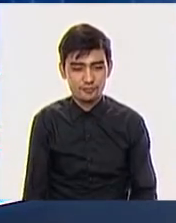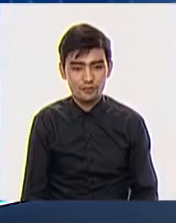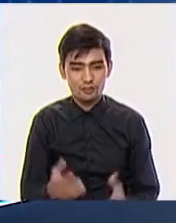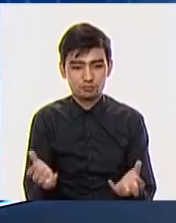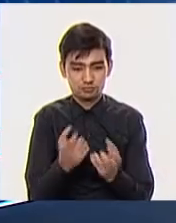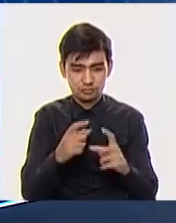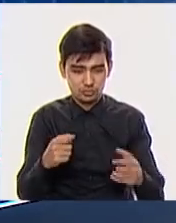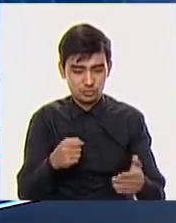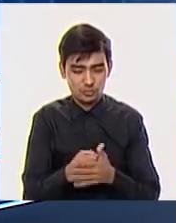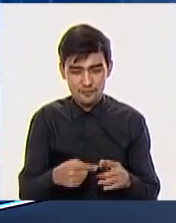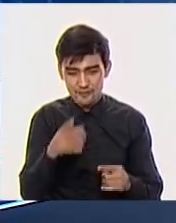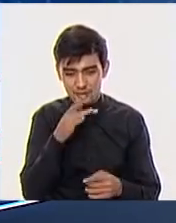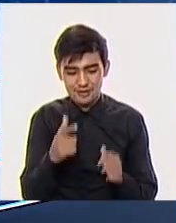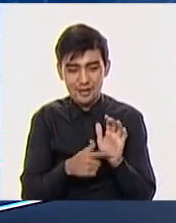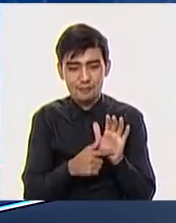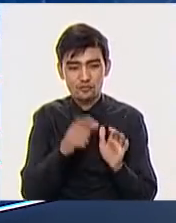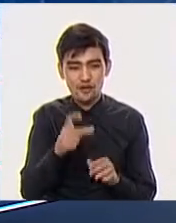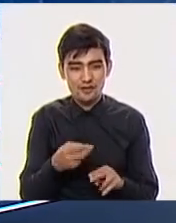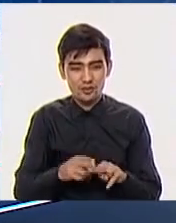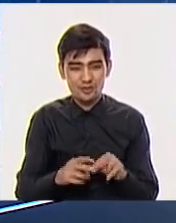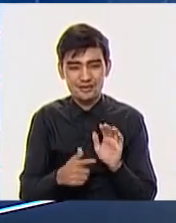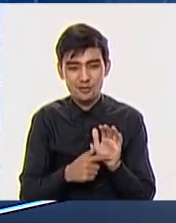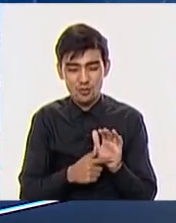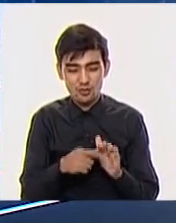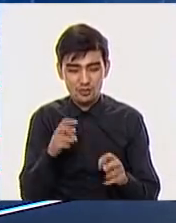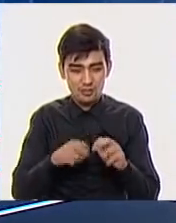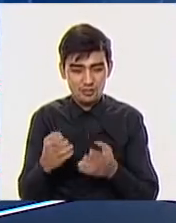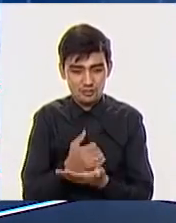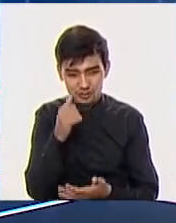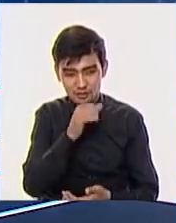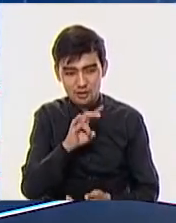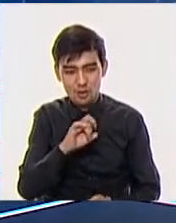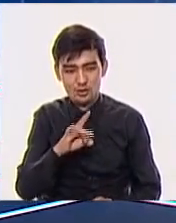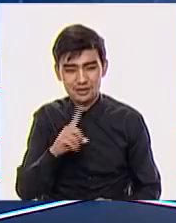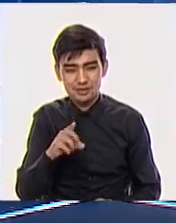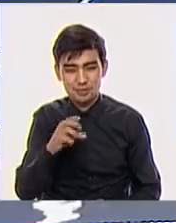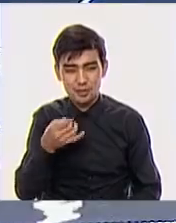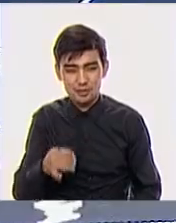Құтқарушылар әлі табылмаған жетінші азамат атыраулық Нұрдәулет Наурызбайды іздестіріп жатыр.